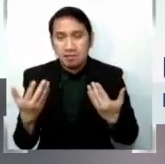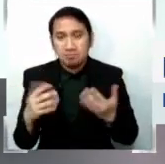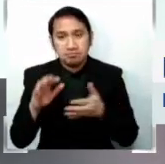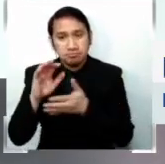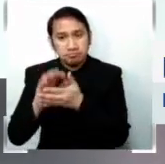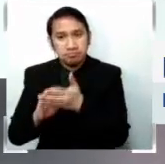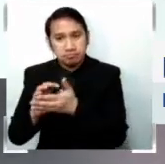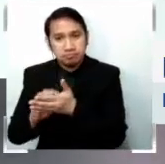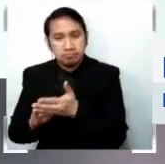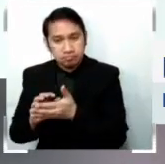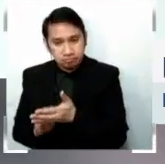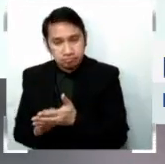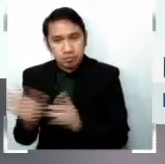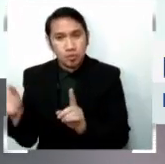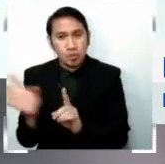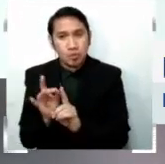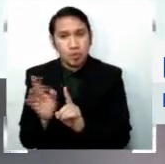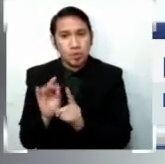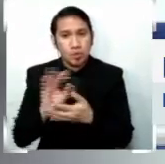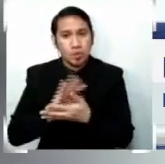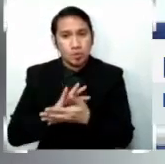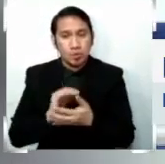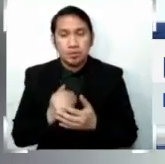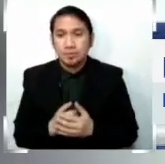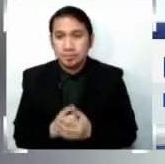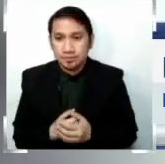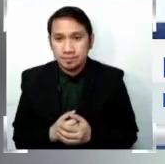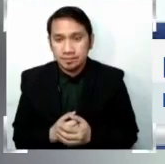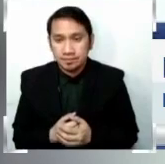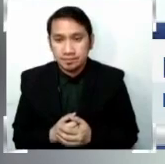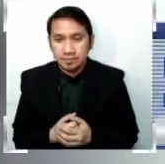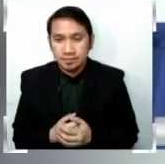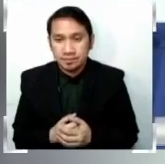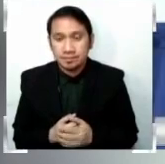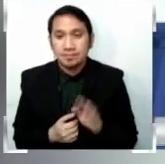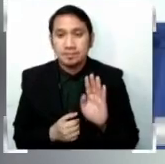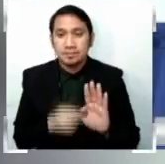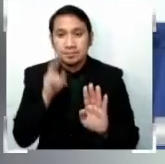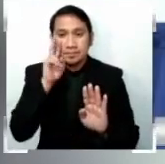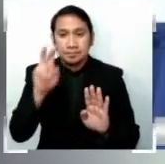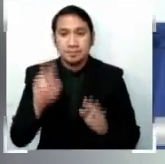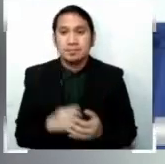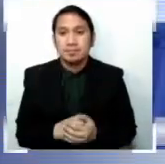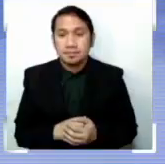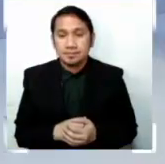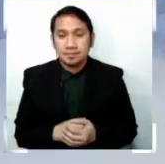critical cases and fatalities po. Ako si Joseph Morong, ang inyong saksi.